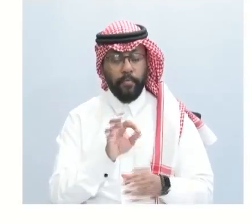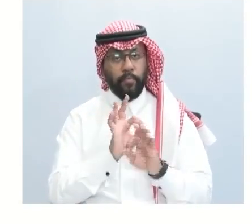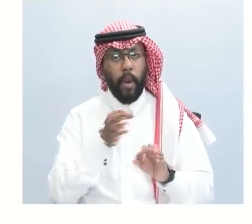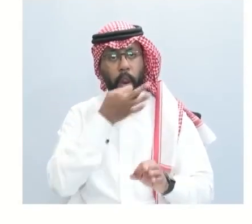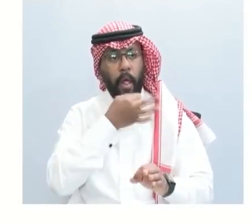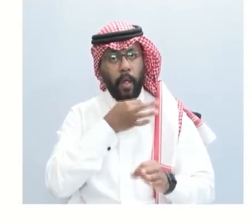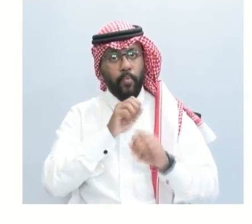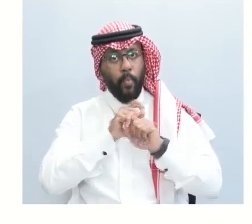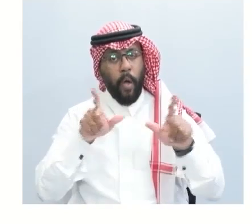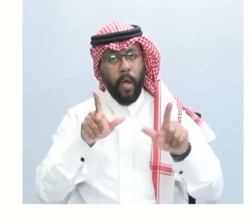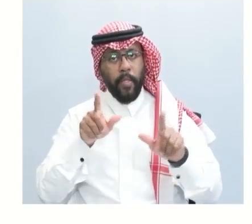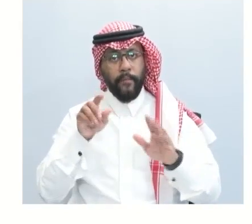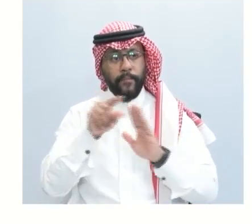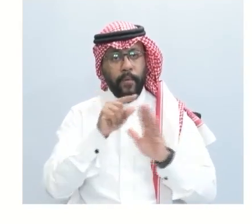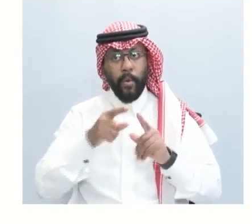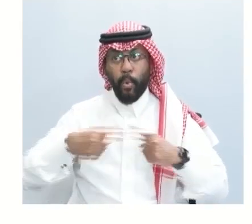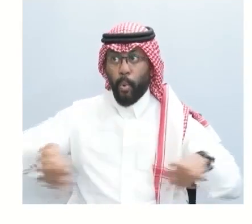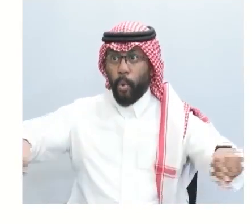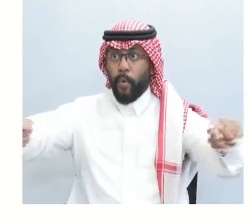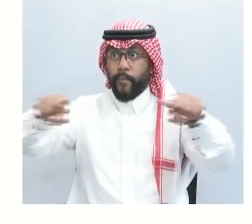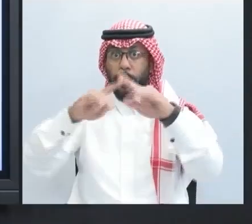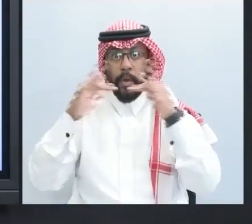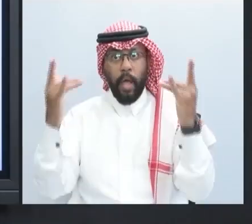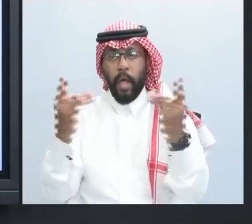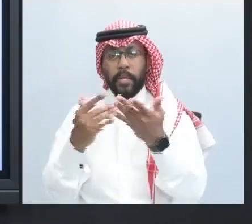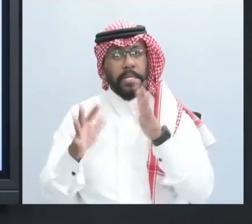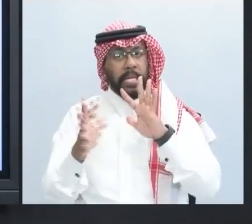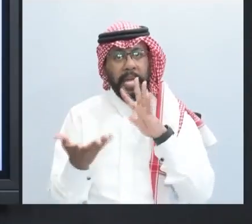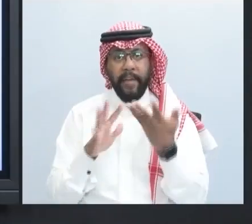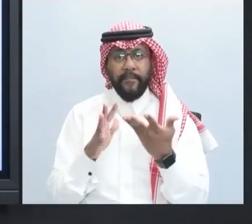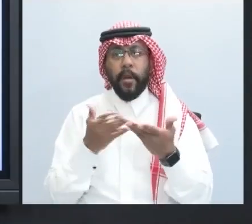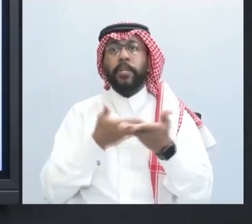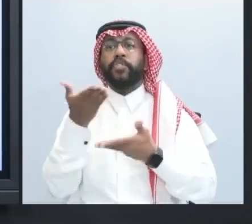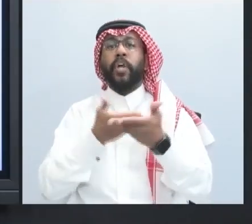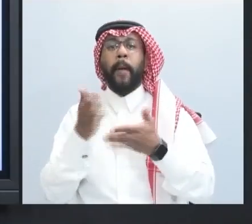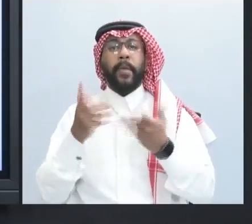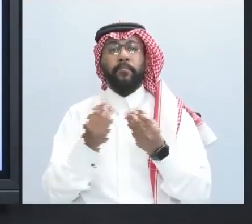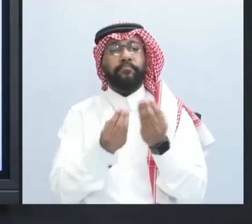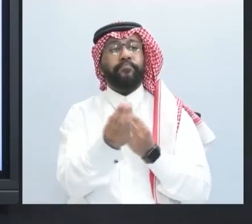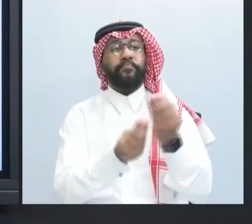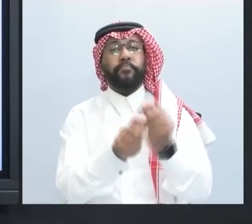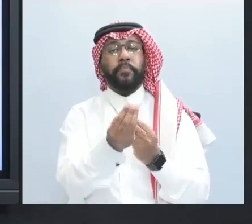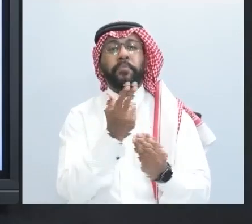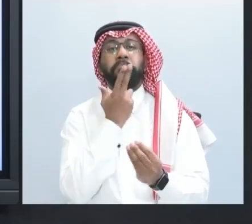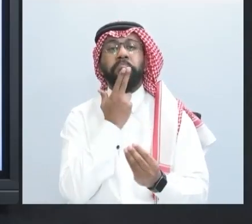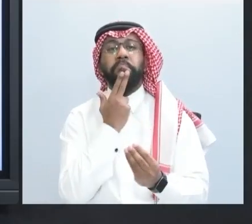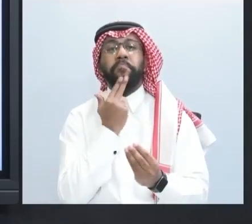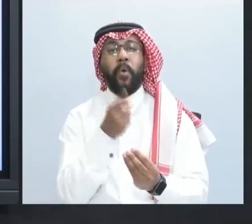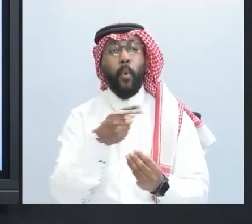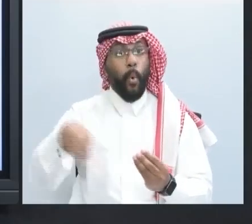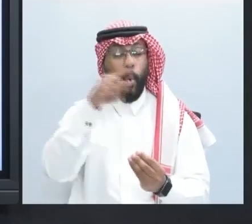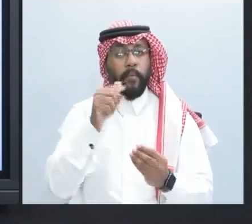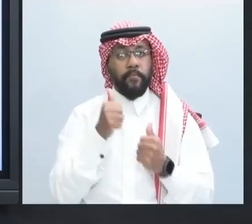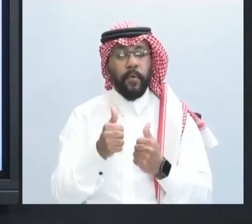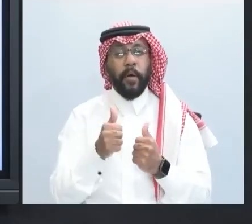الكلام لمقتضى الحال بحال السامعين كيف اتعامل معهم وكيف اذكر ذاك الكلام الذي يناسب ما ما يذكرون